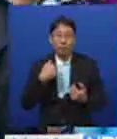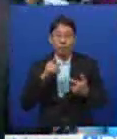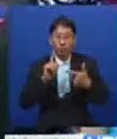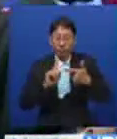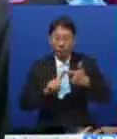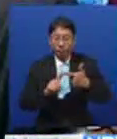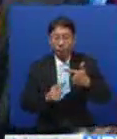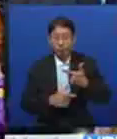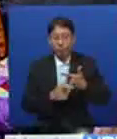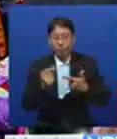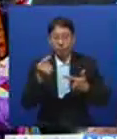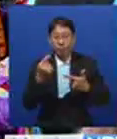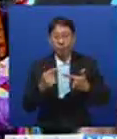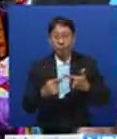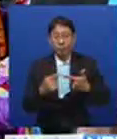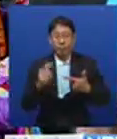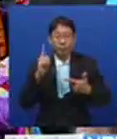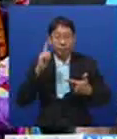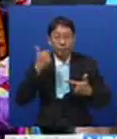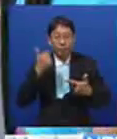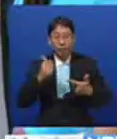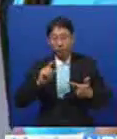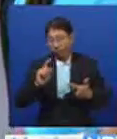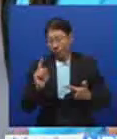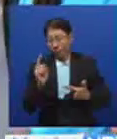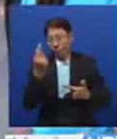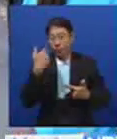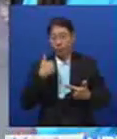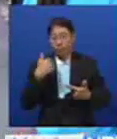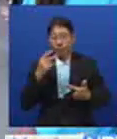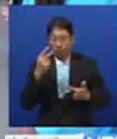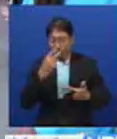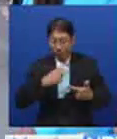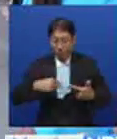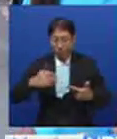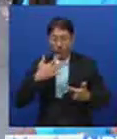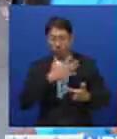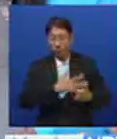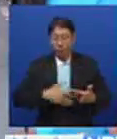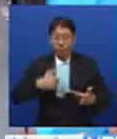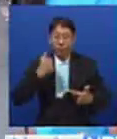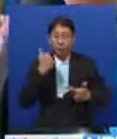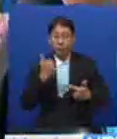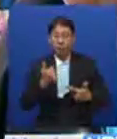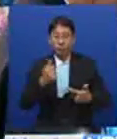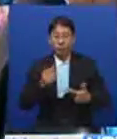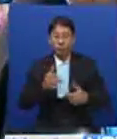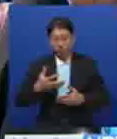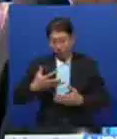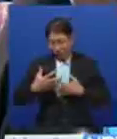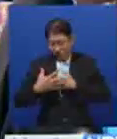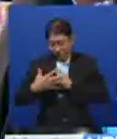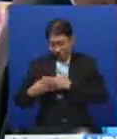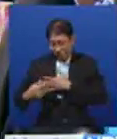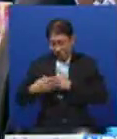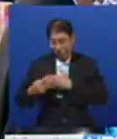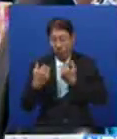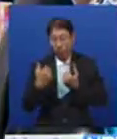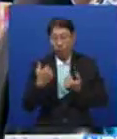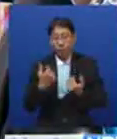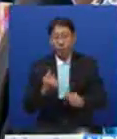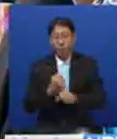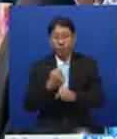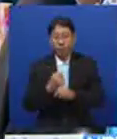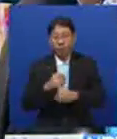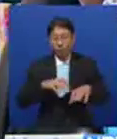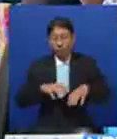ปดาห์ที่2คุณแม่ยุคใหม่ใส่ใจสุขภาพมีสินค้าหลักค่ะไม่ว่าจะเป็นผลิตภัณฑ์เรียกน้ำนมผลิตภัณฑ์เพื่อสุขภาพและ